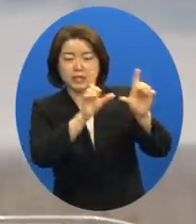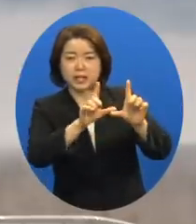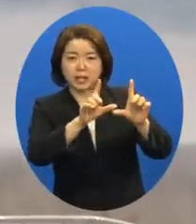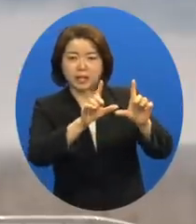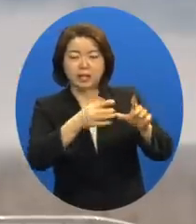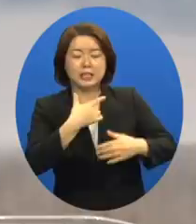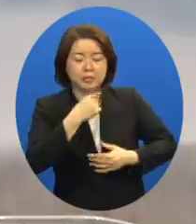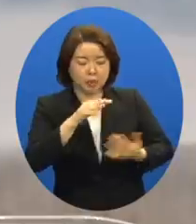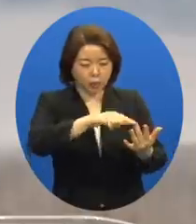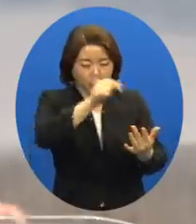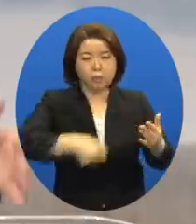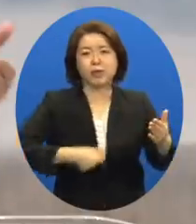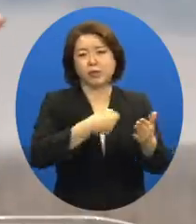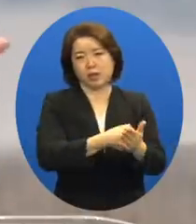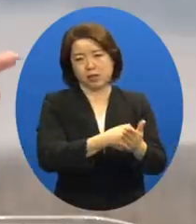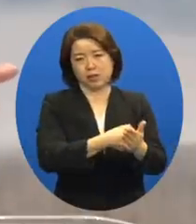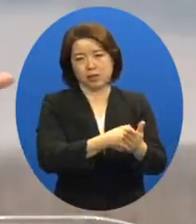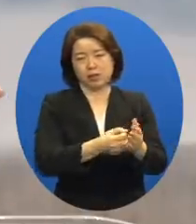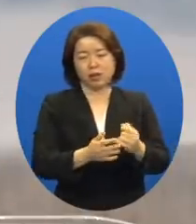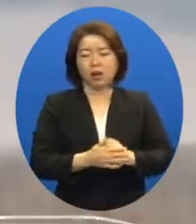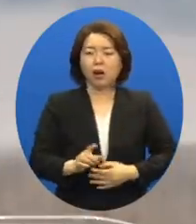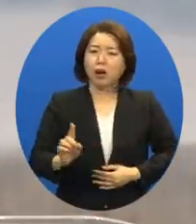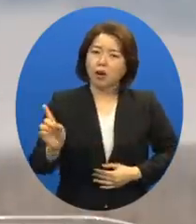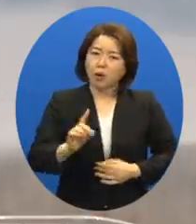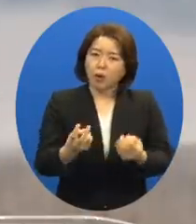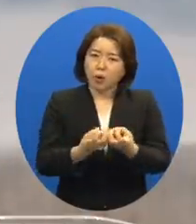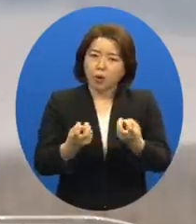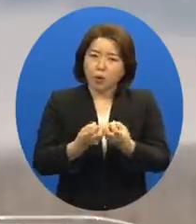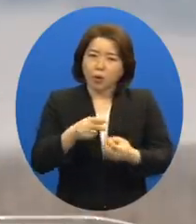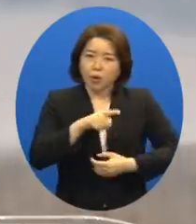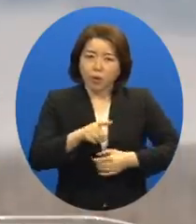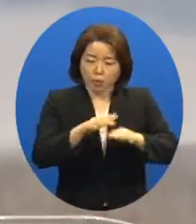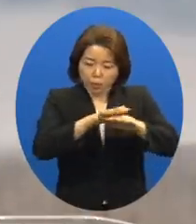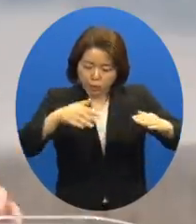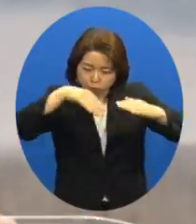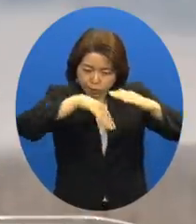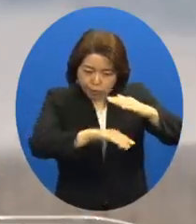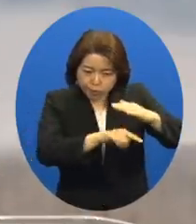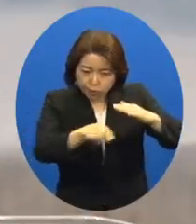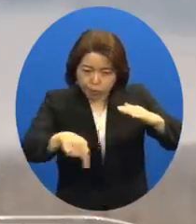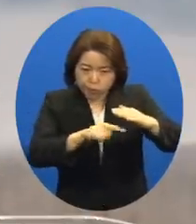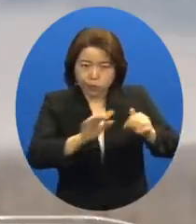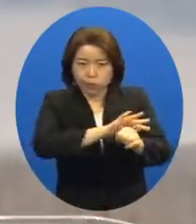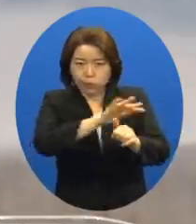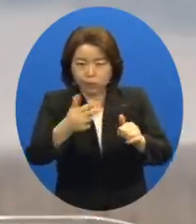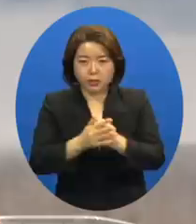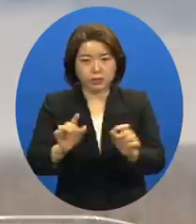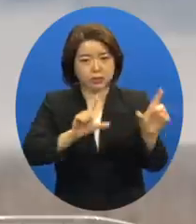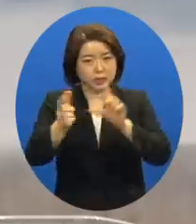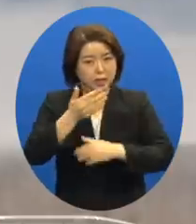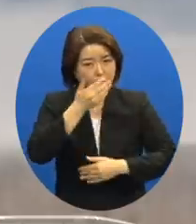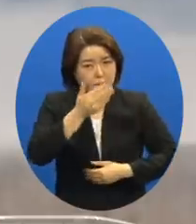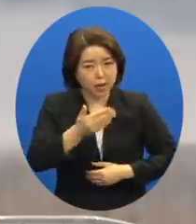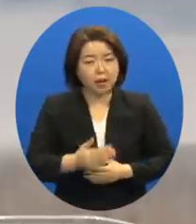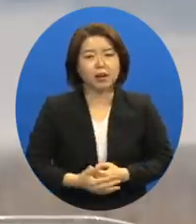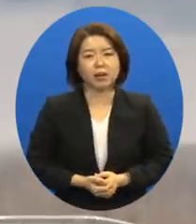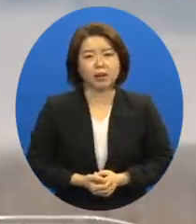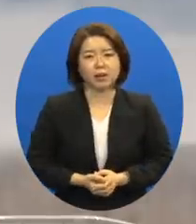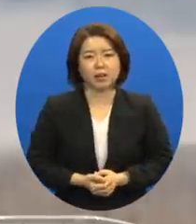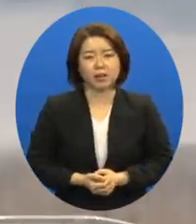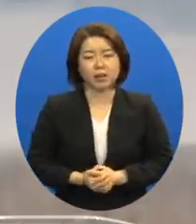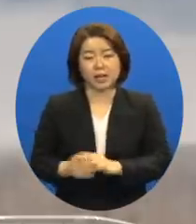사람들입니다. 어떻게 그들이 그 지하 무덤 속에서 그렇게 살아낼 수 있었을까요? 부활의